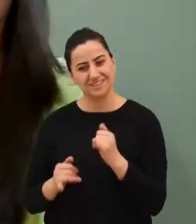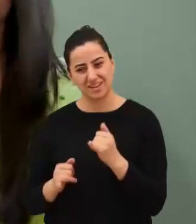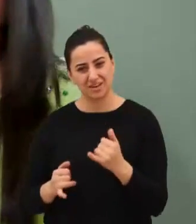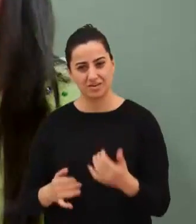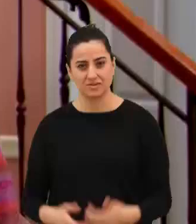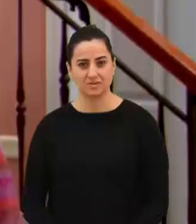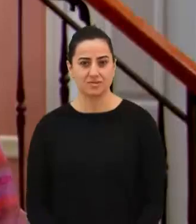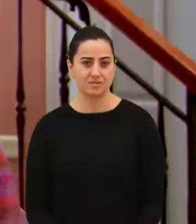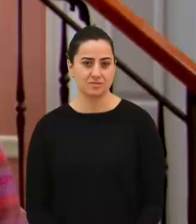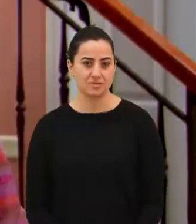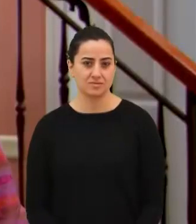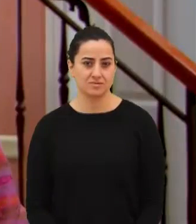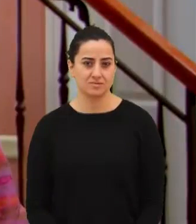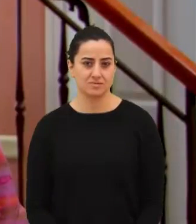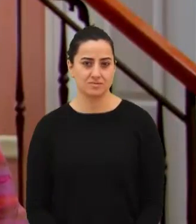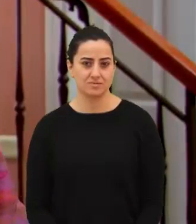yapıyorsunuz herhalde değil mi?